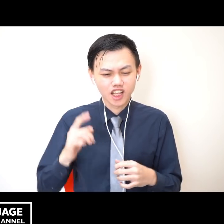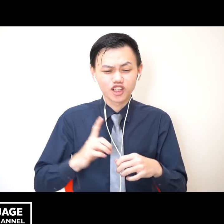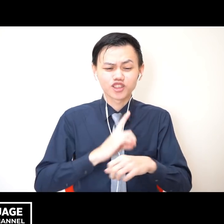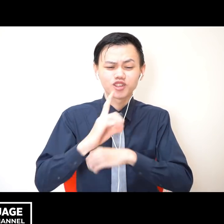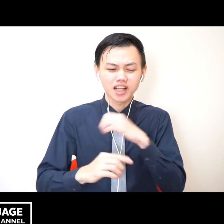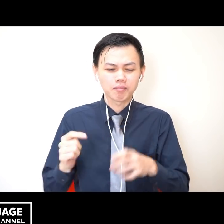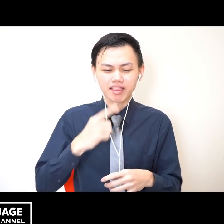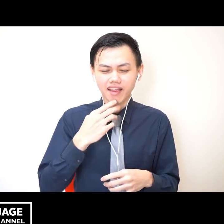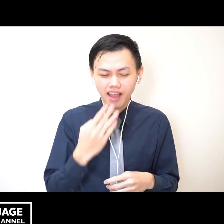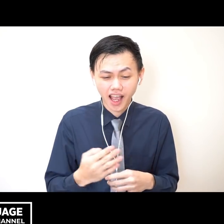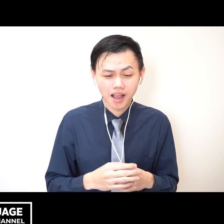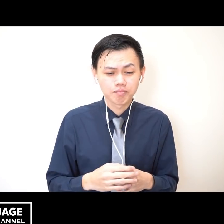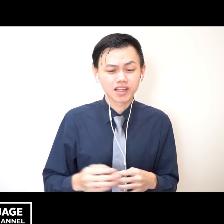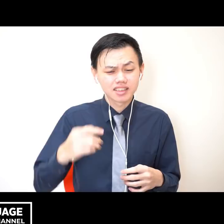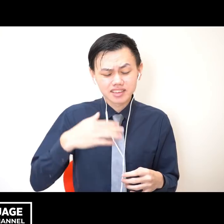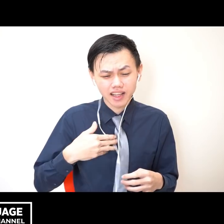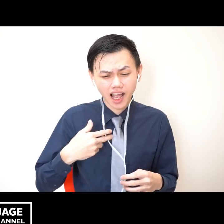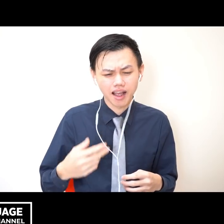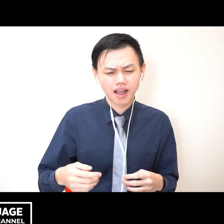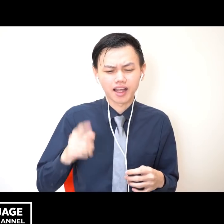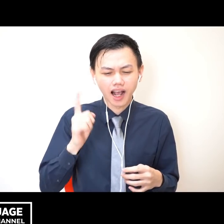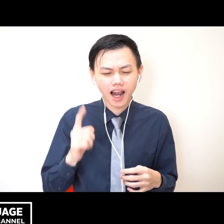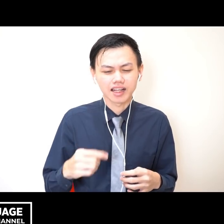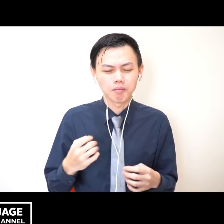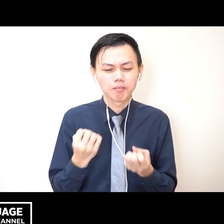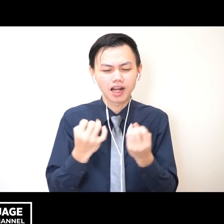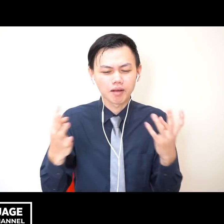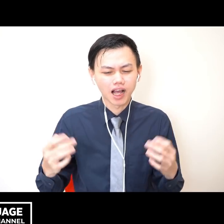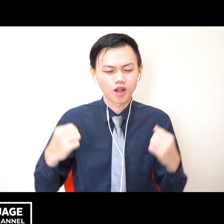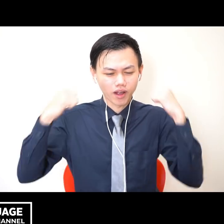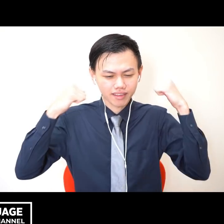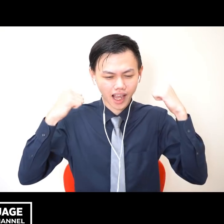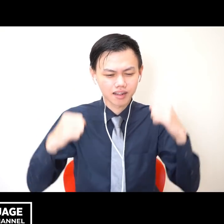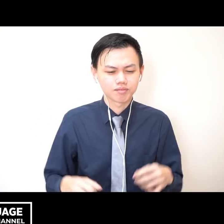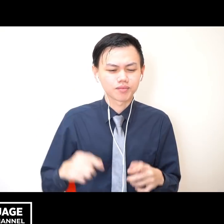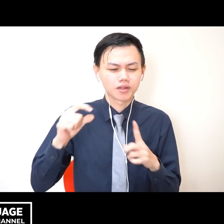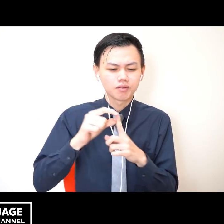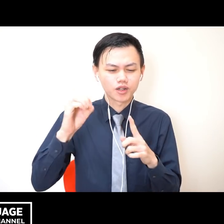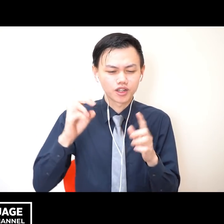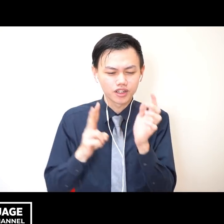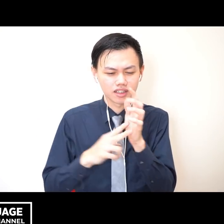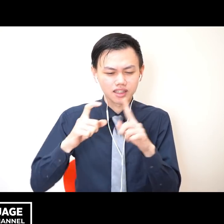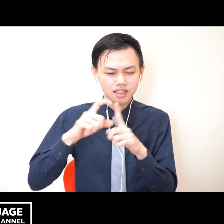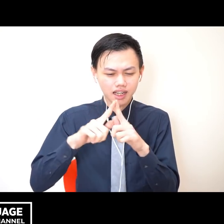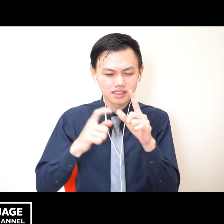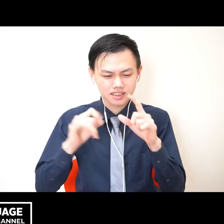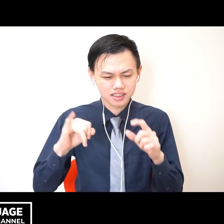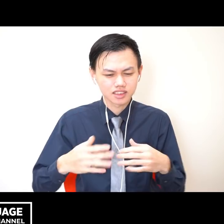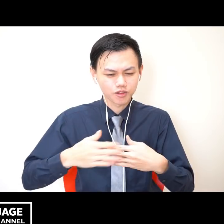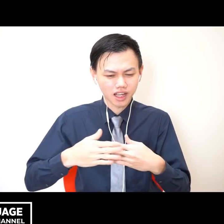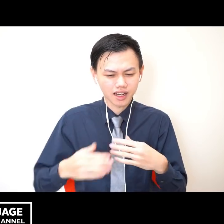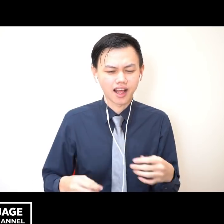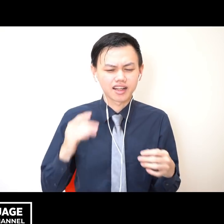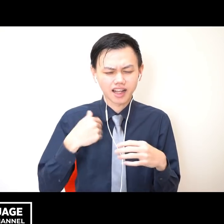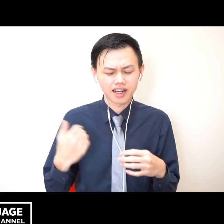kuatkah iman kita dan kepercayaan kita? Now, I have a few things. Saya mempunyai beberapa hal ya saya sangat percayai